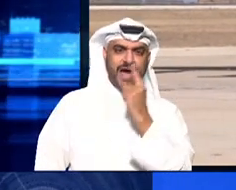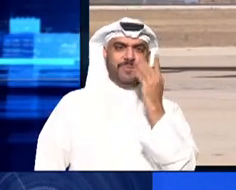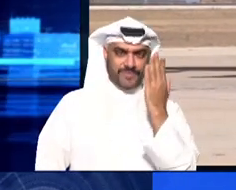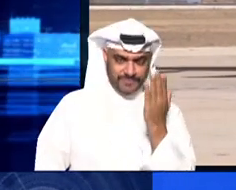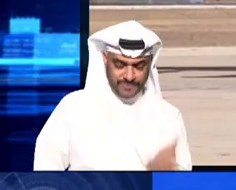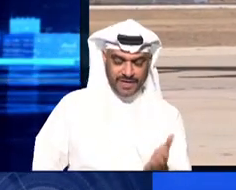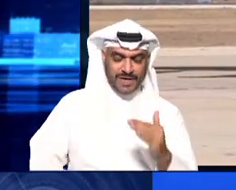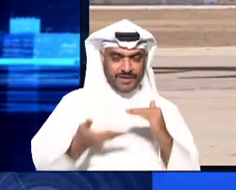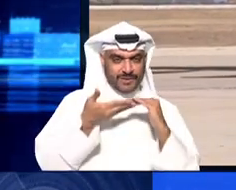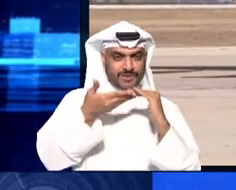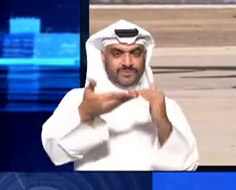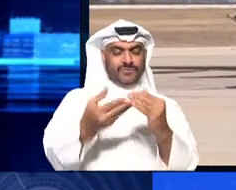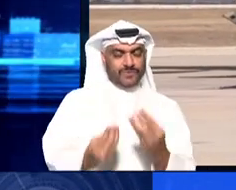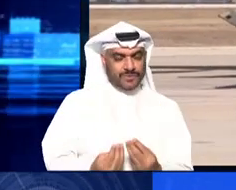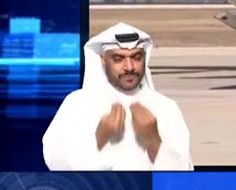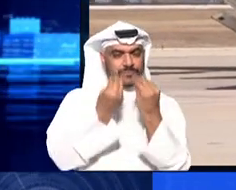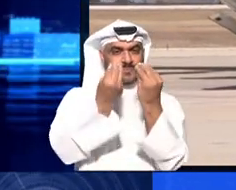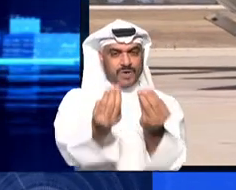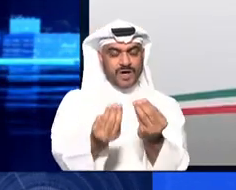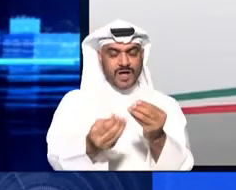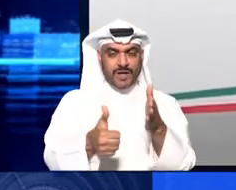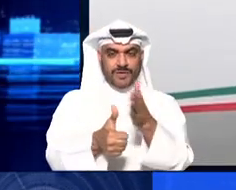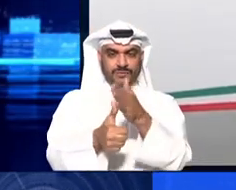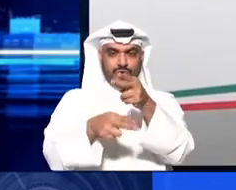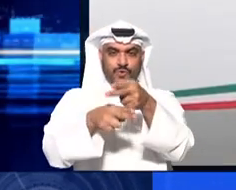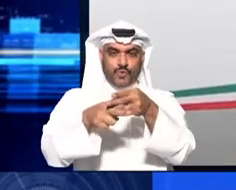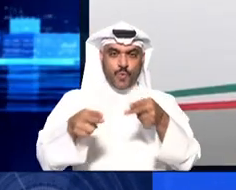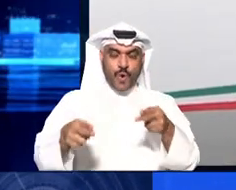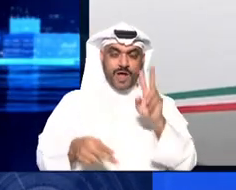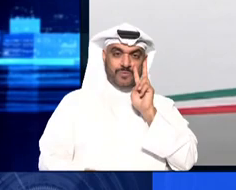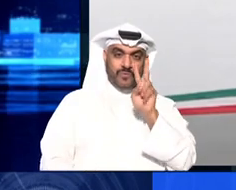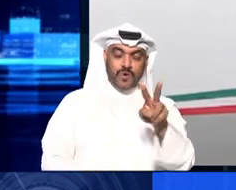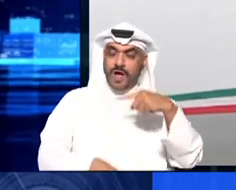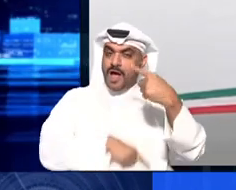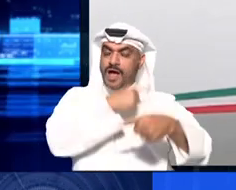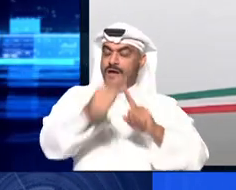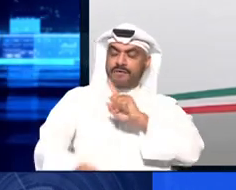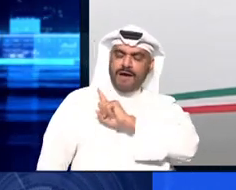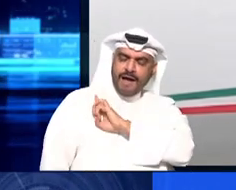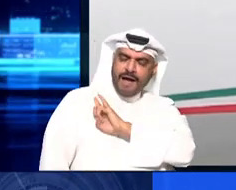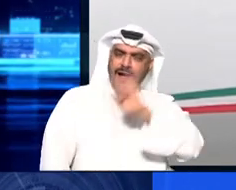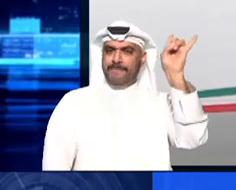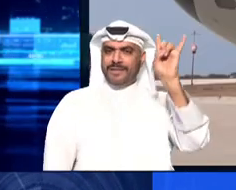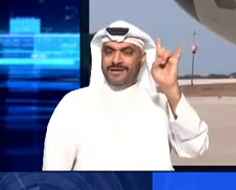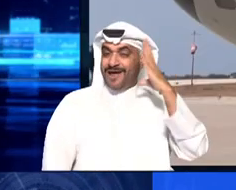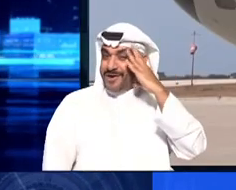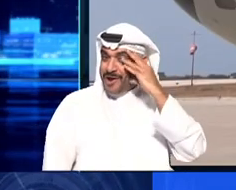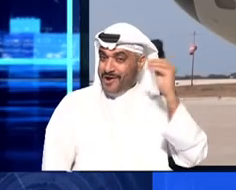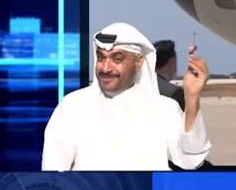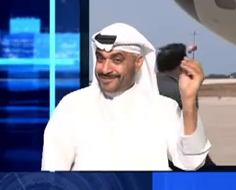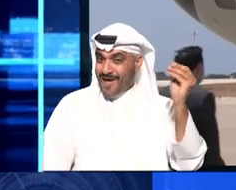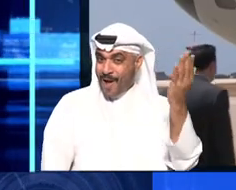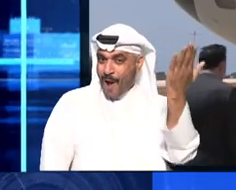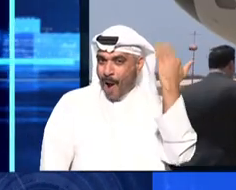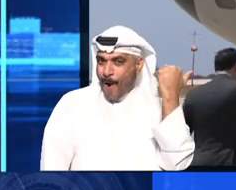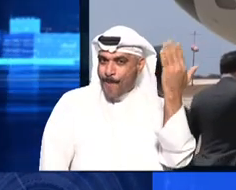ومقدمة الأشقاء الكويت التي لم ولن تنسى الموقف